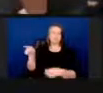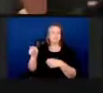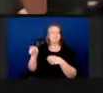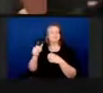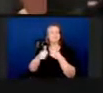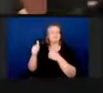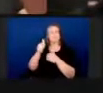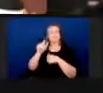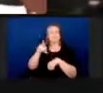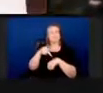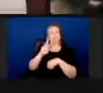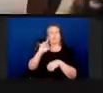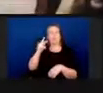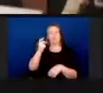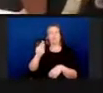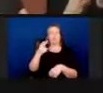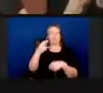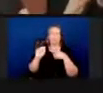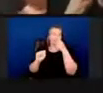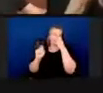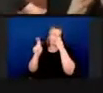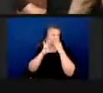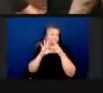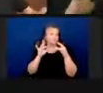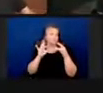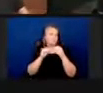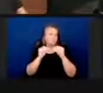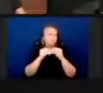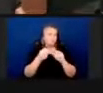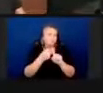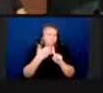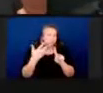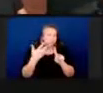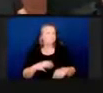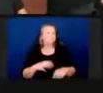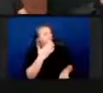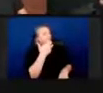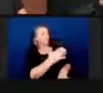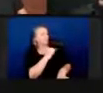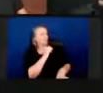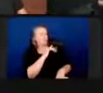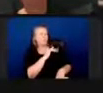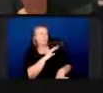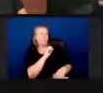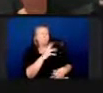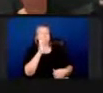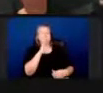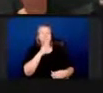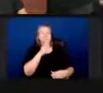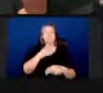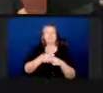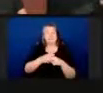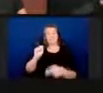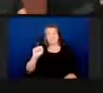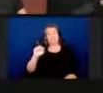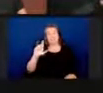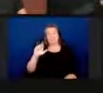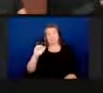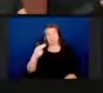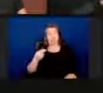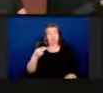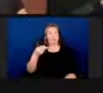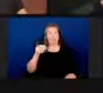Garner Hickens ataendelea. Asante Mary Beth. Jina langu ni